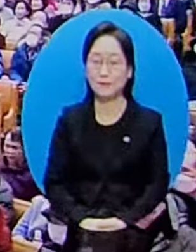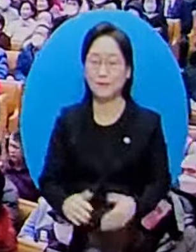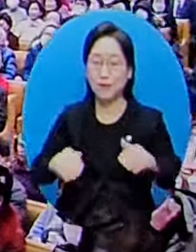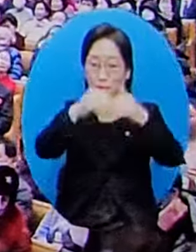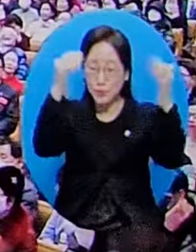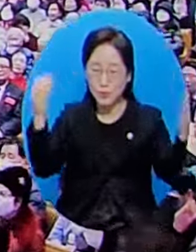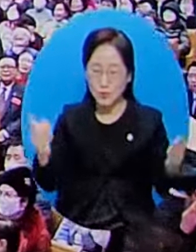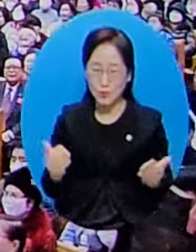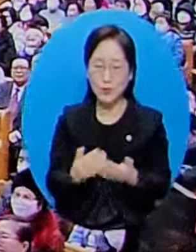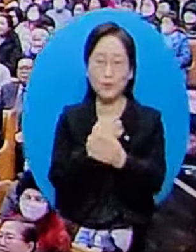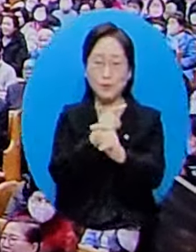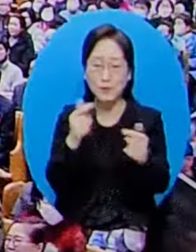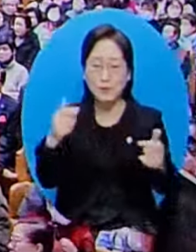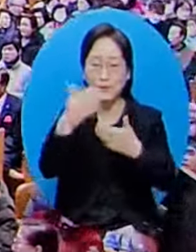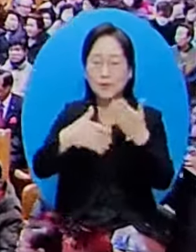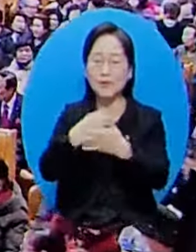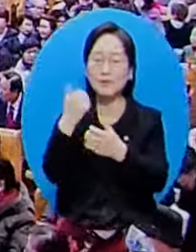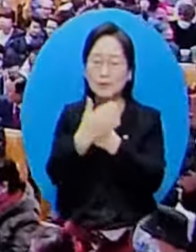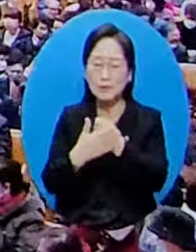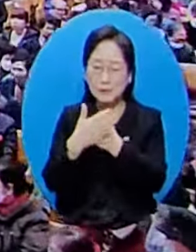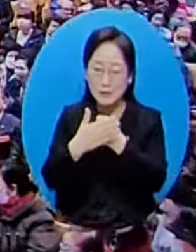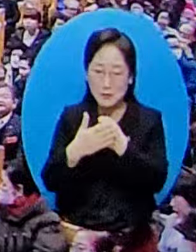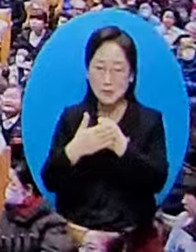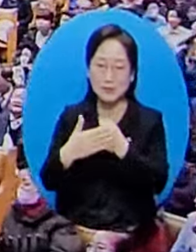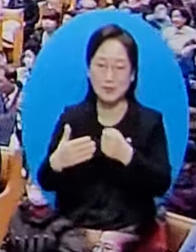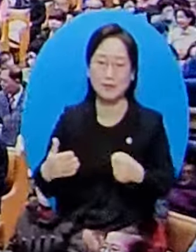모든 것이 하나님의 은혜입니다.